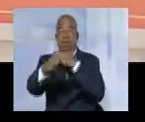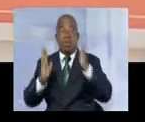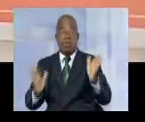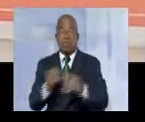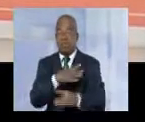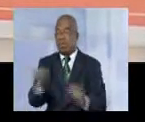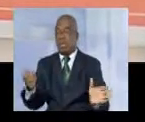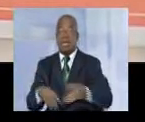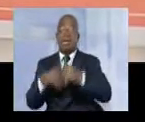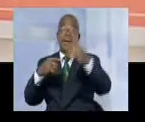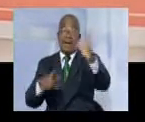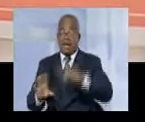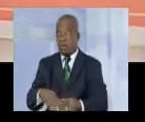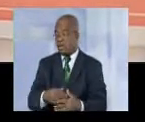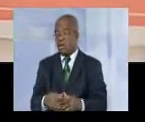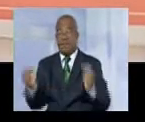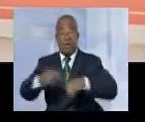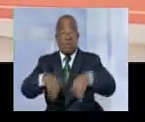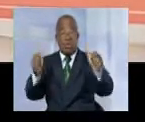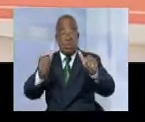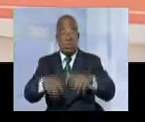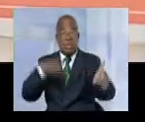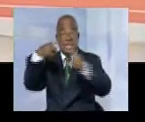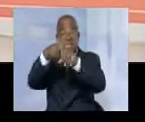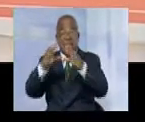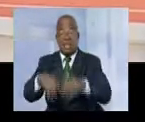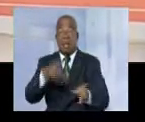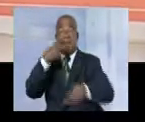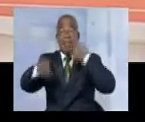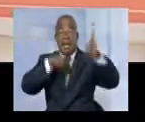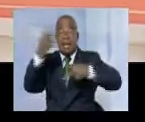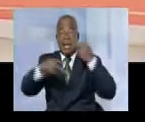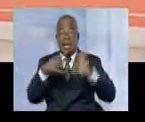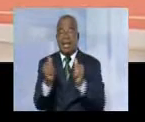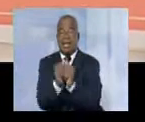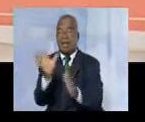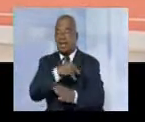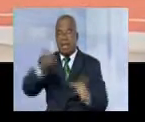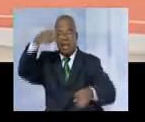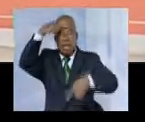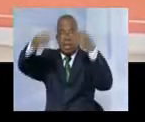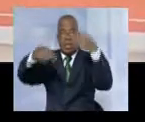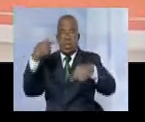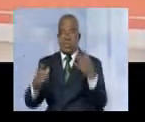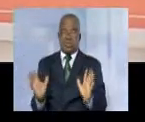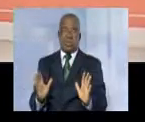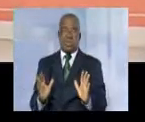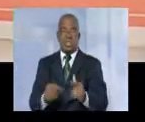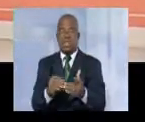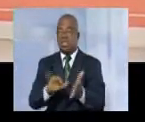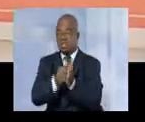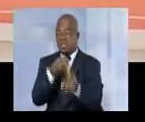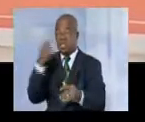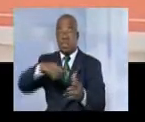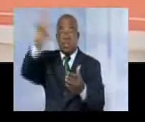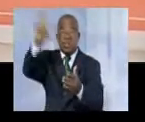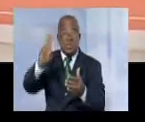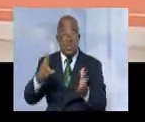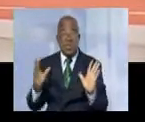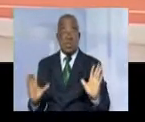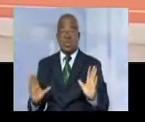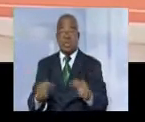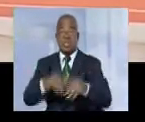droit d'engager des poursuites judiciaires à l'endroit de tous ceux, élus ou non, qui auraient exploité les œuvres de l'esprit sans